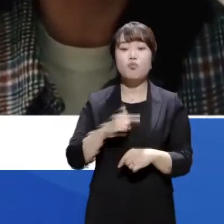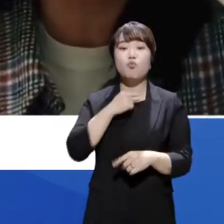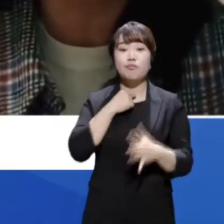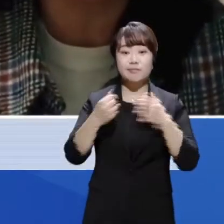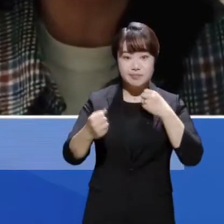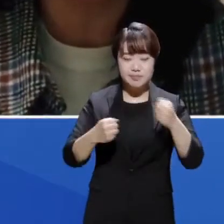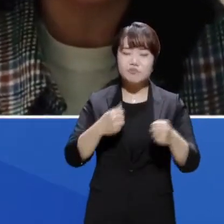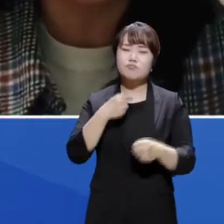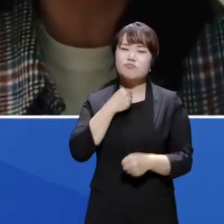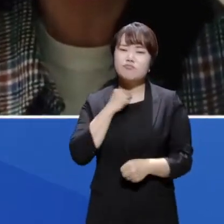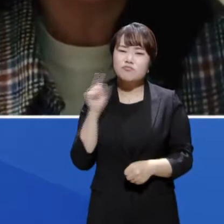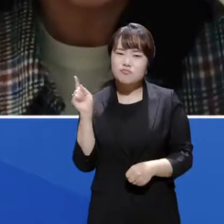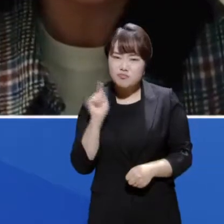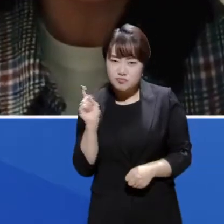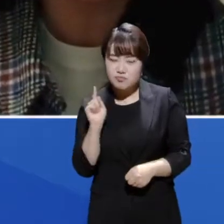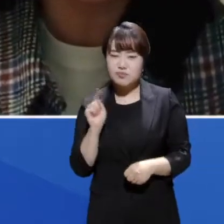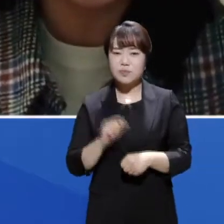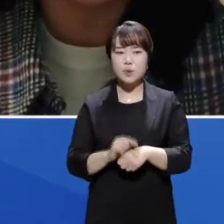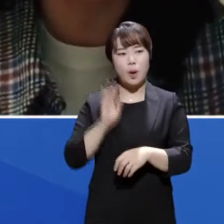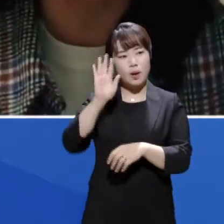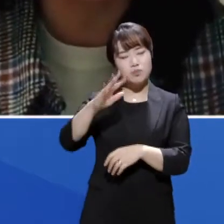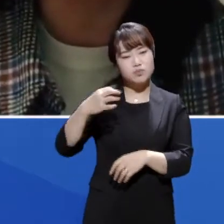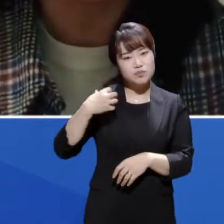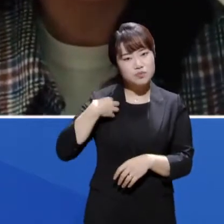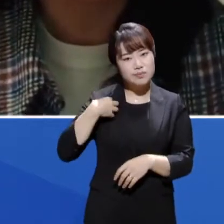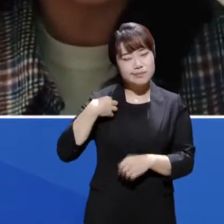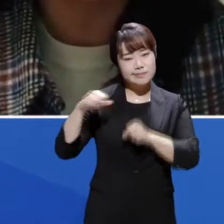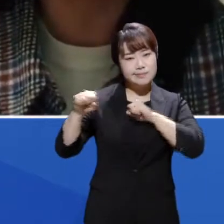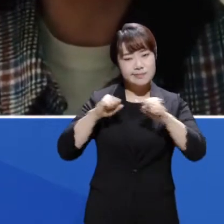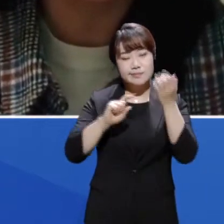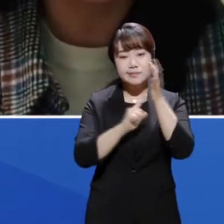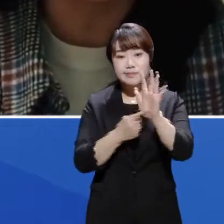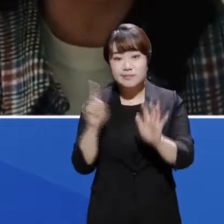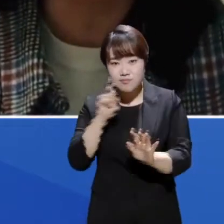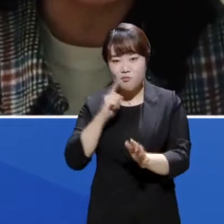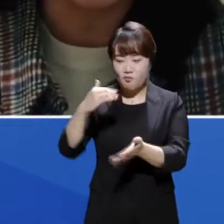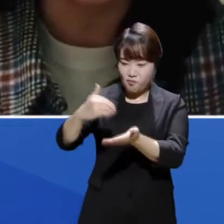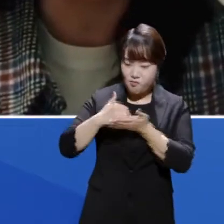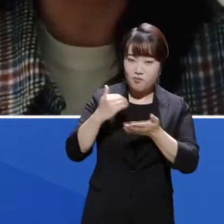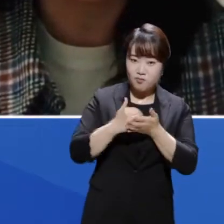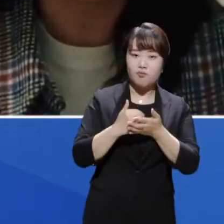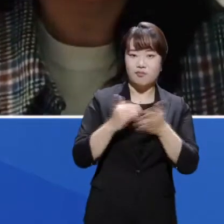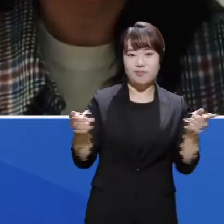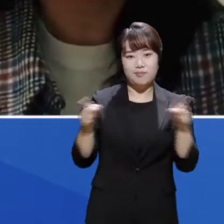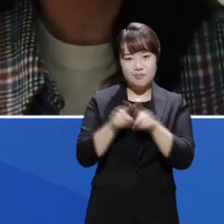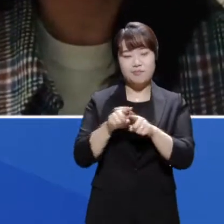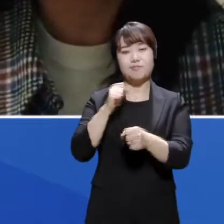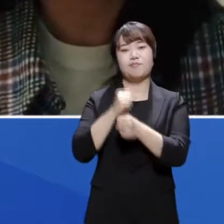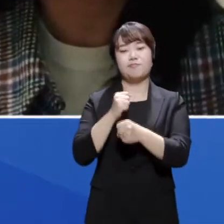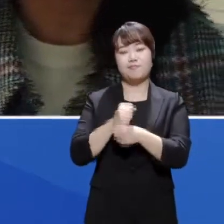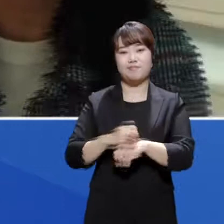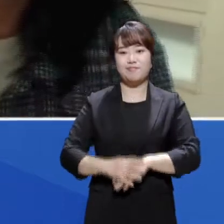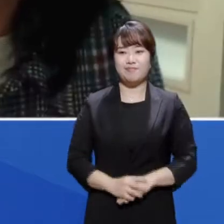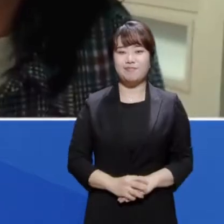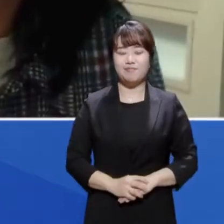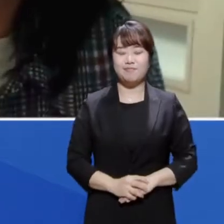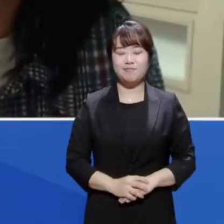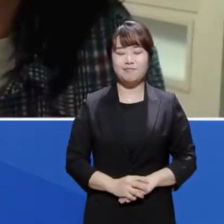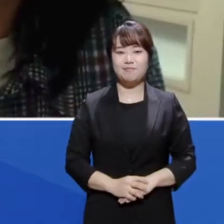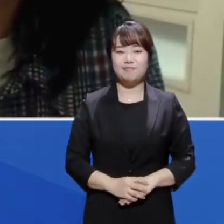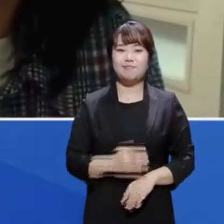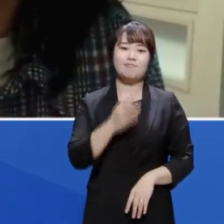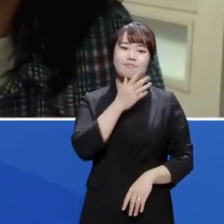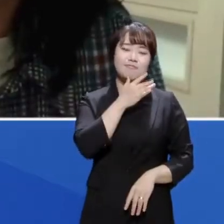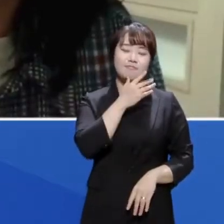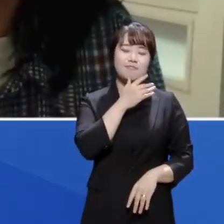자발적으로 자신이 하고 싶고 해야 하는 이야기들을 제안하고 구성해 왔습니다. 네,